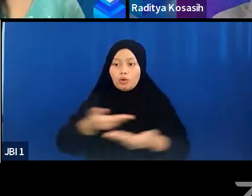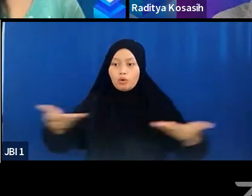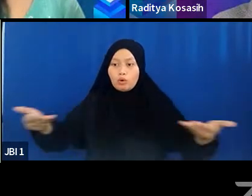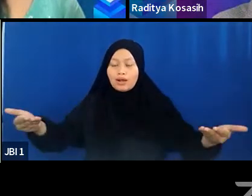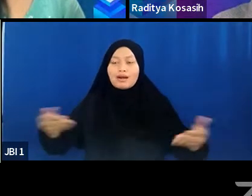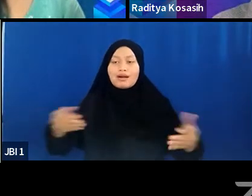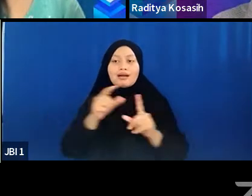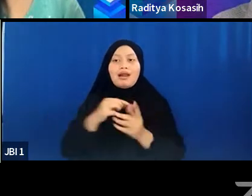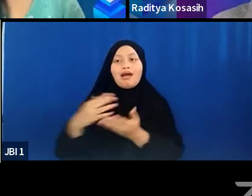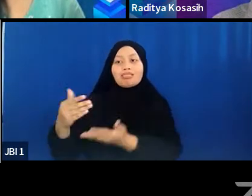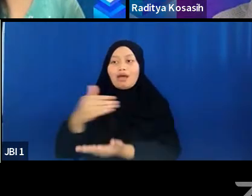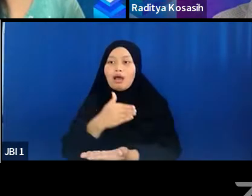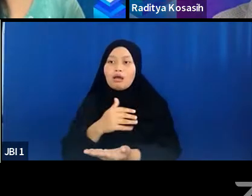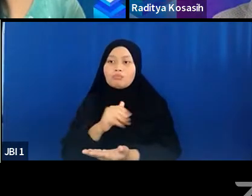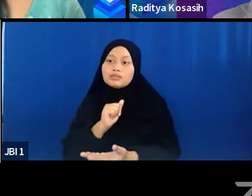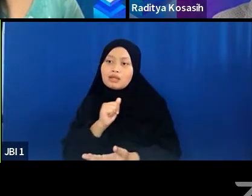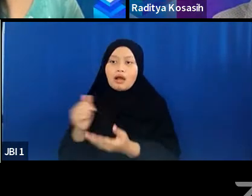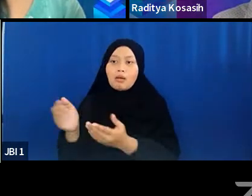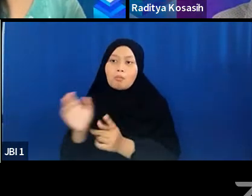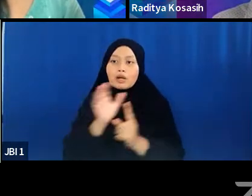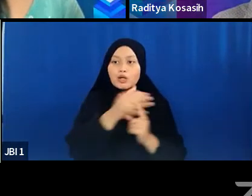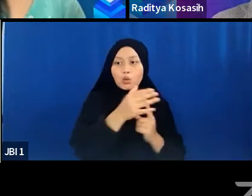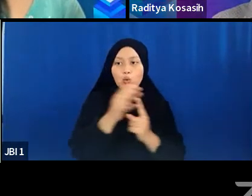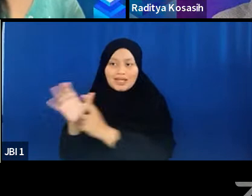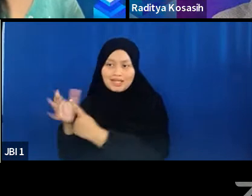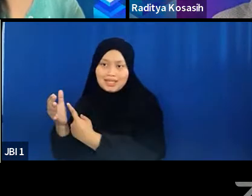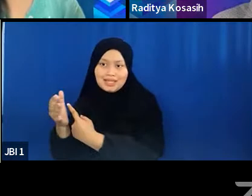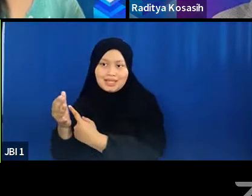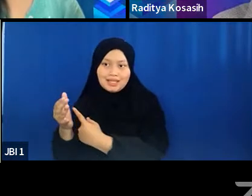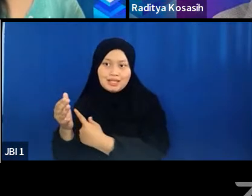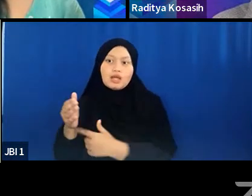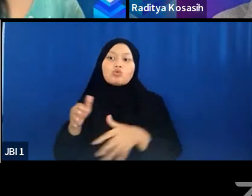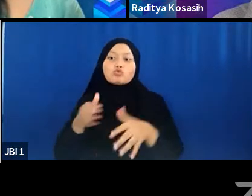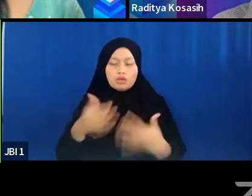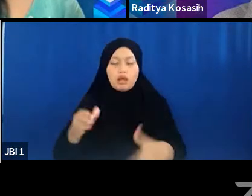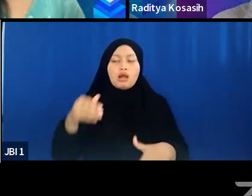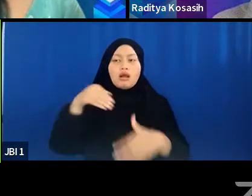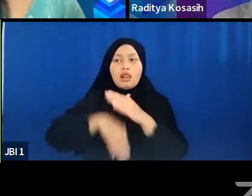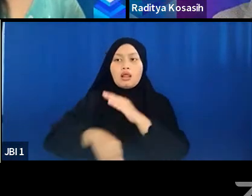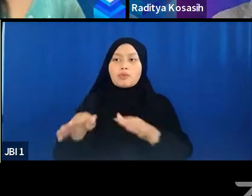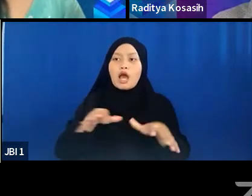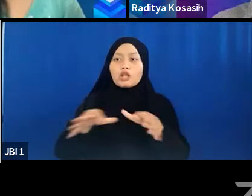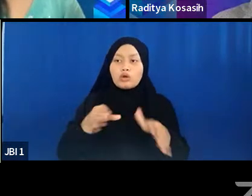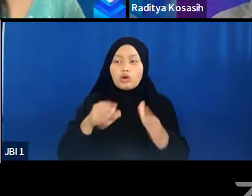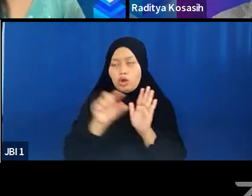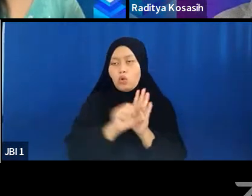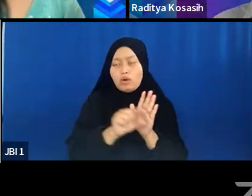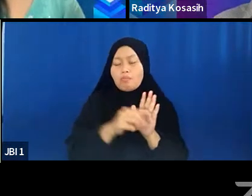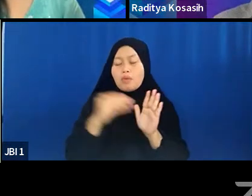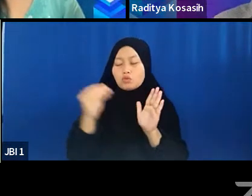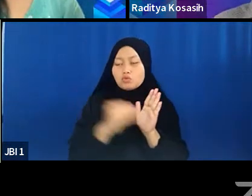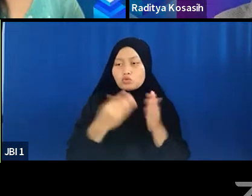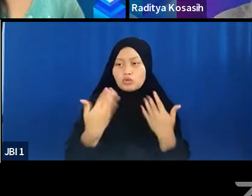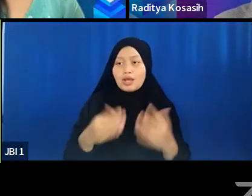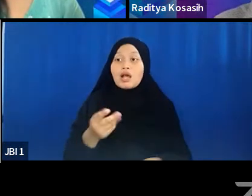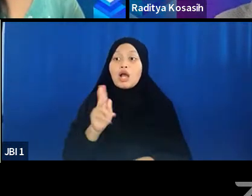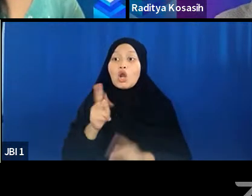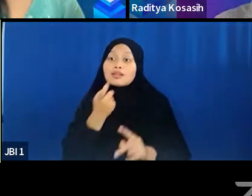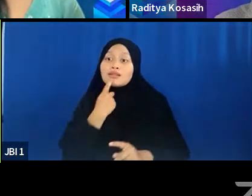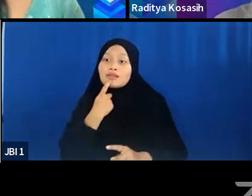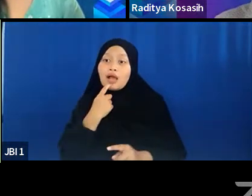melindungi itu kita juga terjadi itu ada juga dia terjadi di undang-undang hingga terkait pengawasan kunanti akan aja